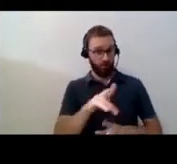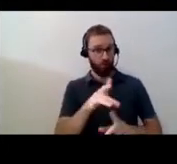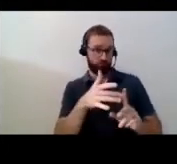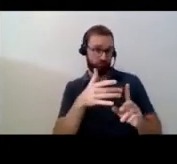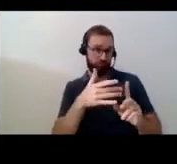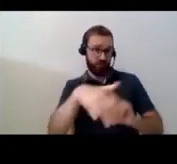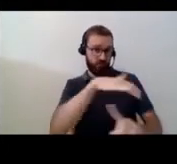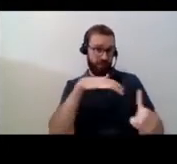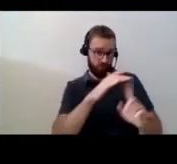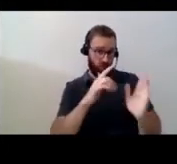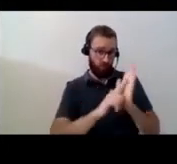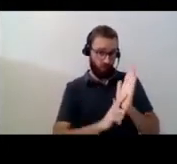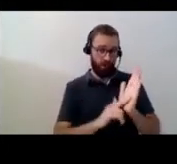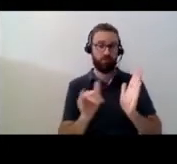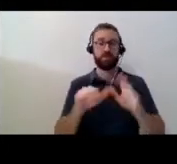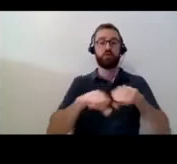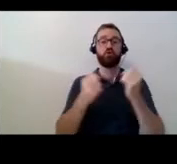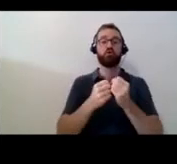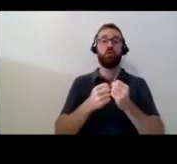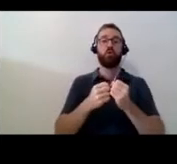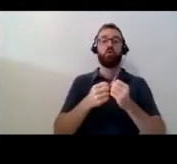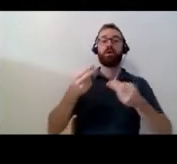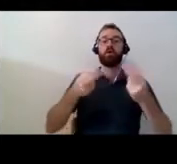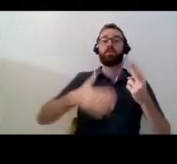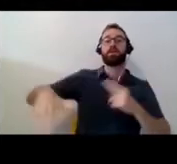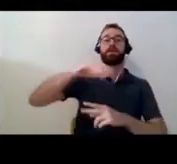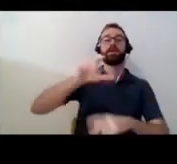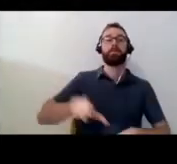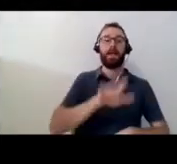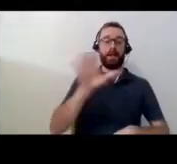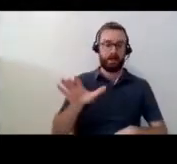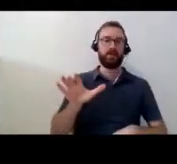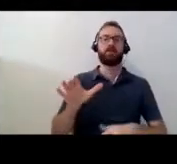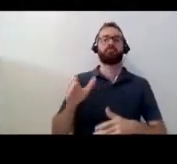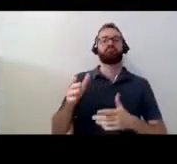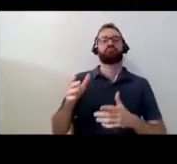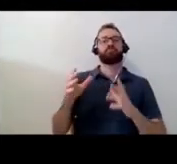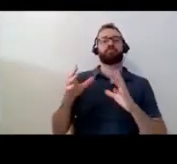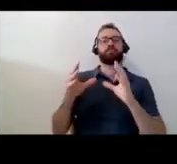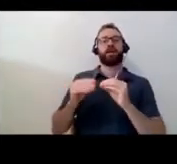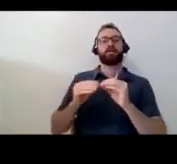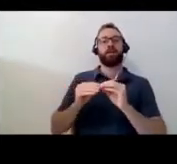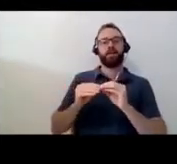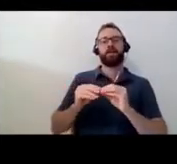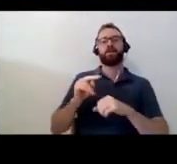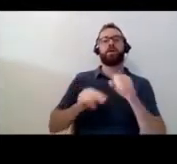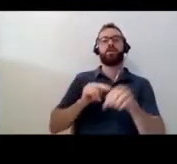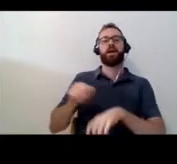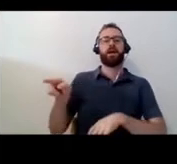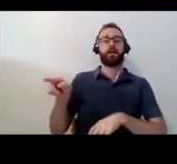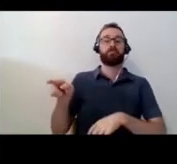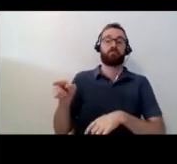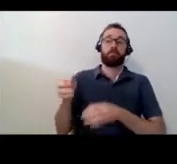et socio-économique du Québec, l'Assemblée nationale n'avait clairement pas l'intention, dans les mots de la Cour